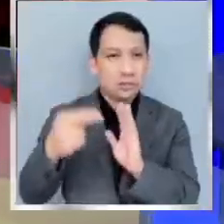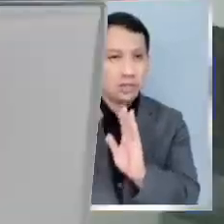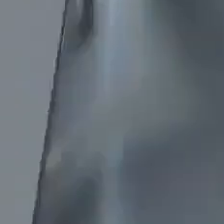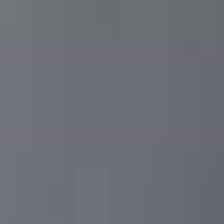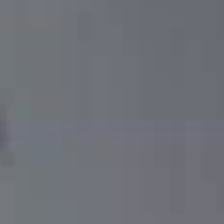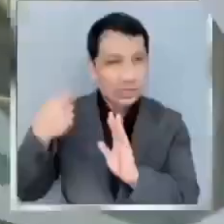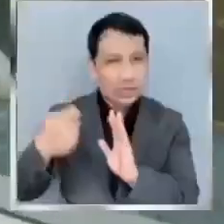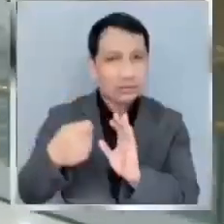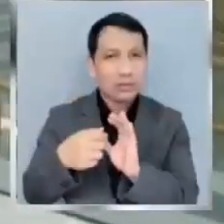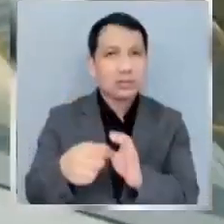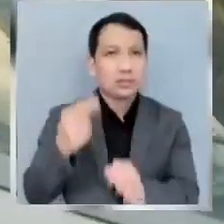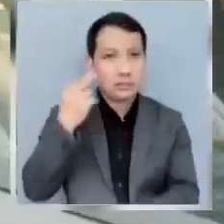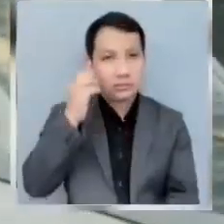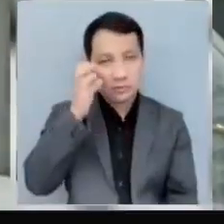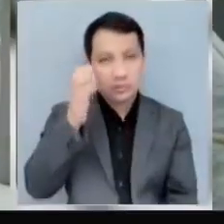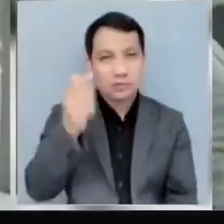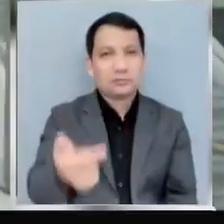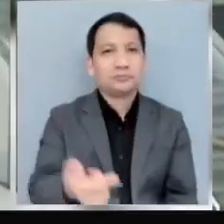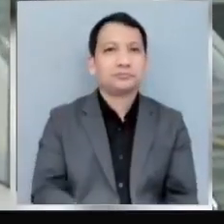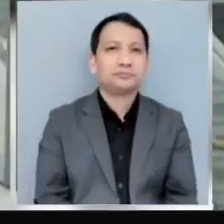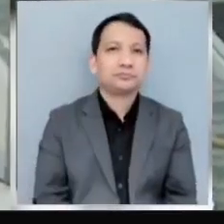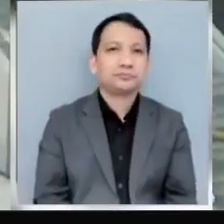Canlas.